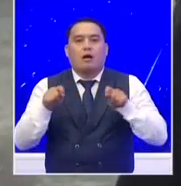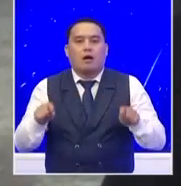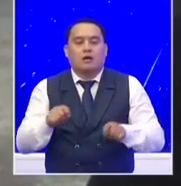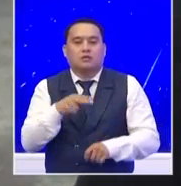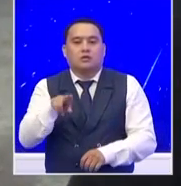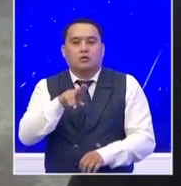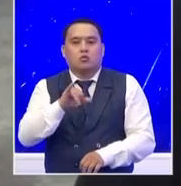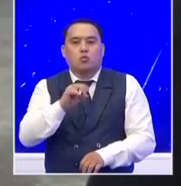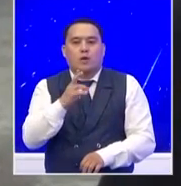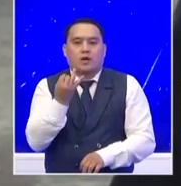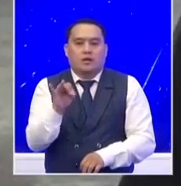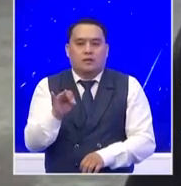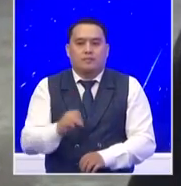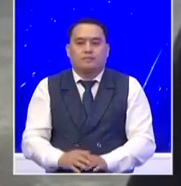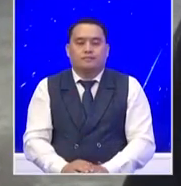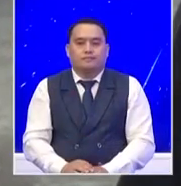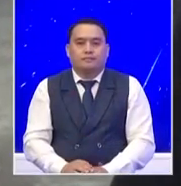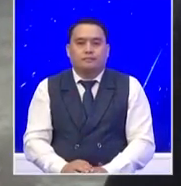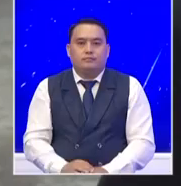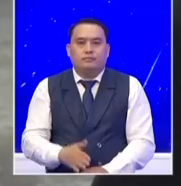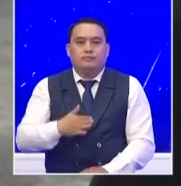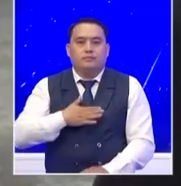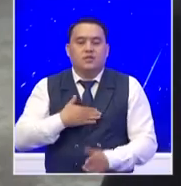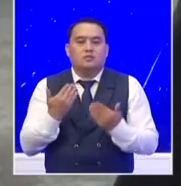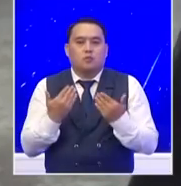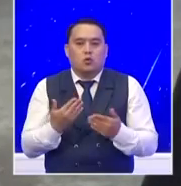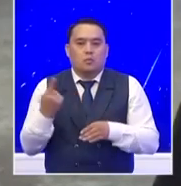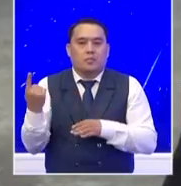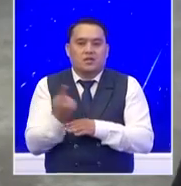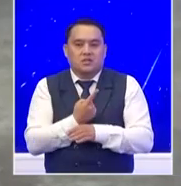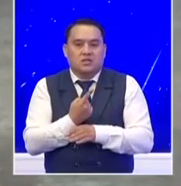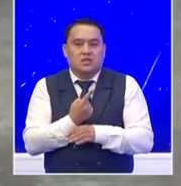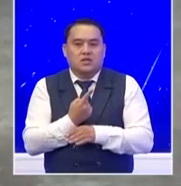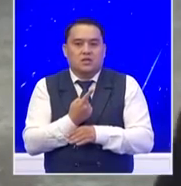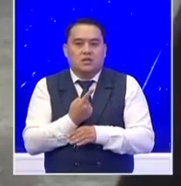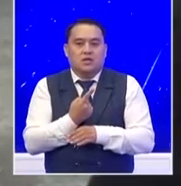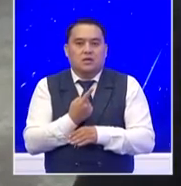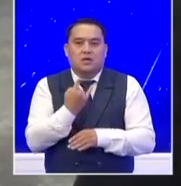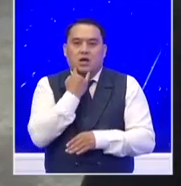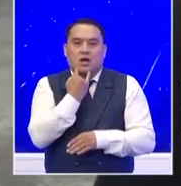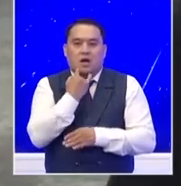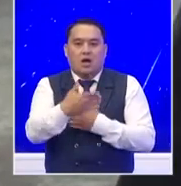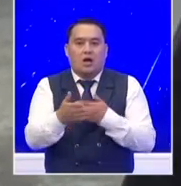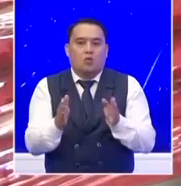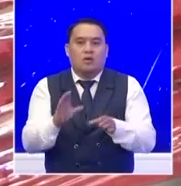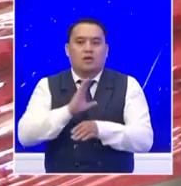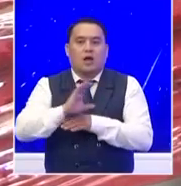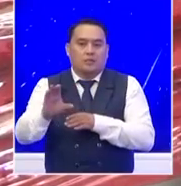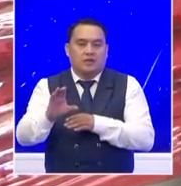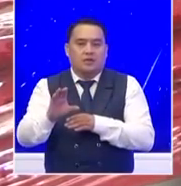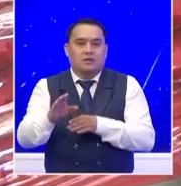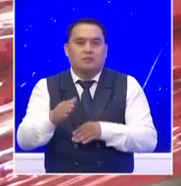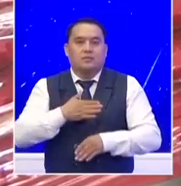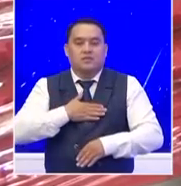біз Біріккен Араб Әмиратына бірінші аккумуляторларды жіберіп жатырмыз. Біздің